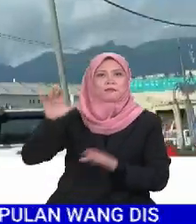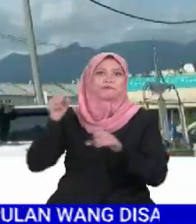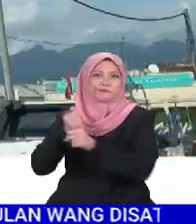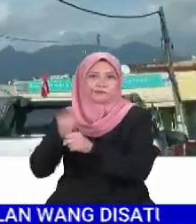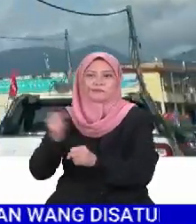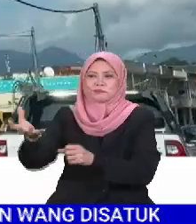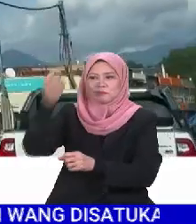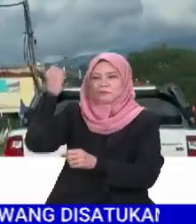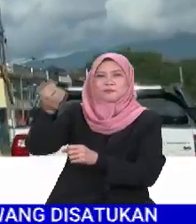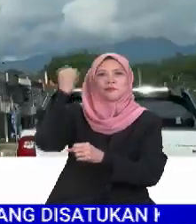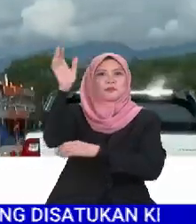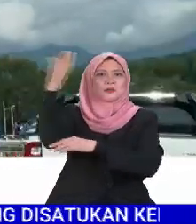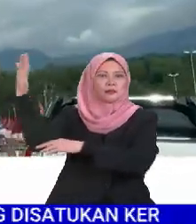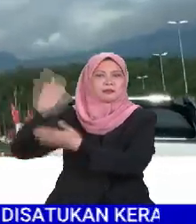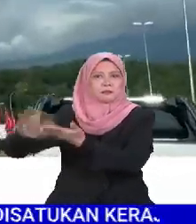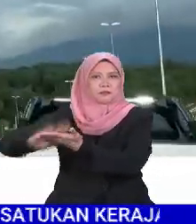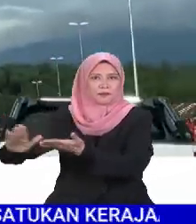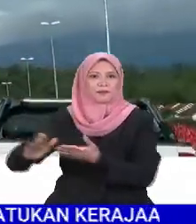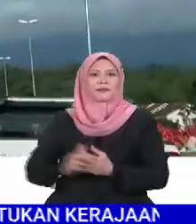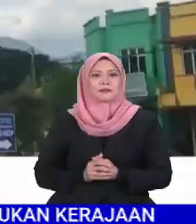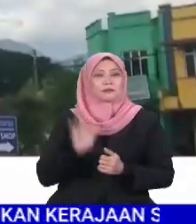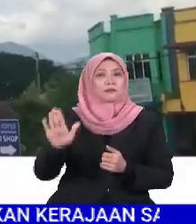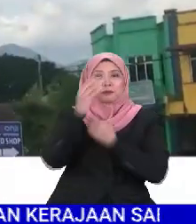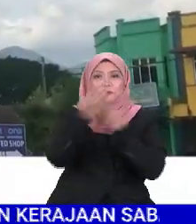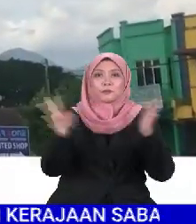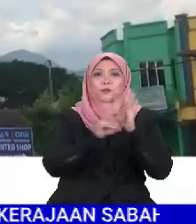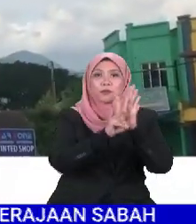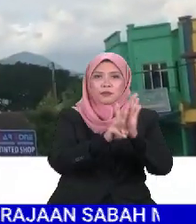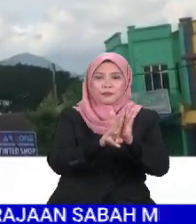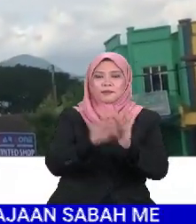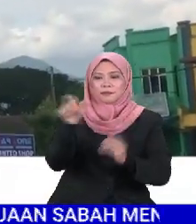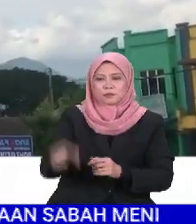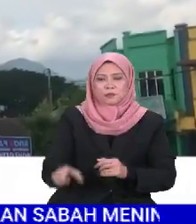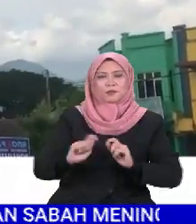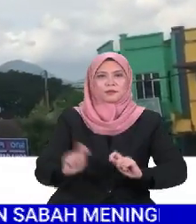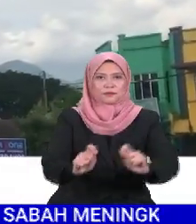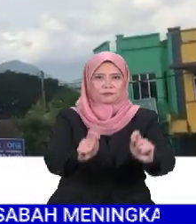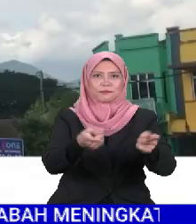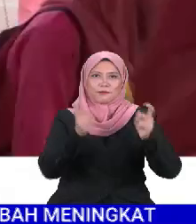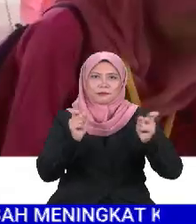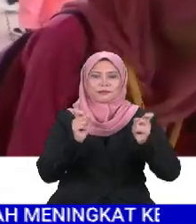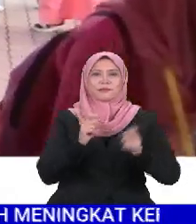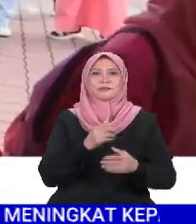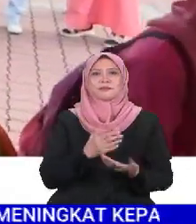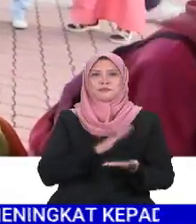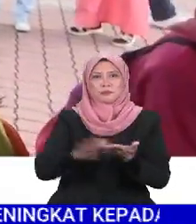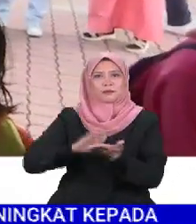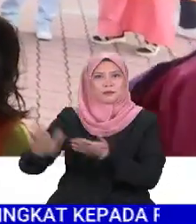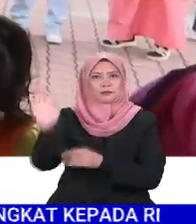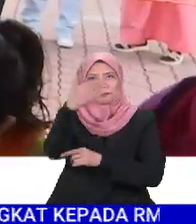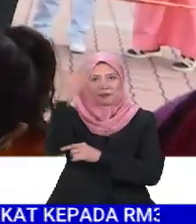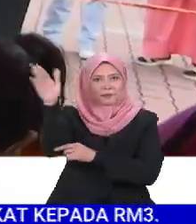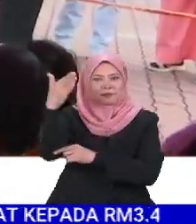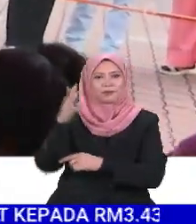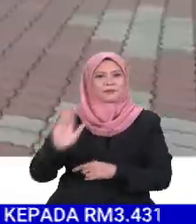beliau tersebut telah dimaklumkan kepada wakil dan agen calon untuk tindakan segera beliau ditemui media